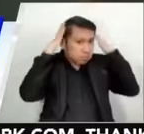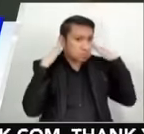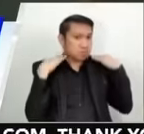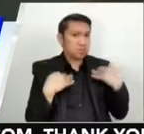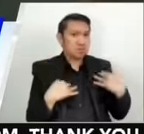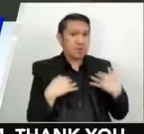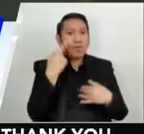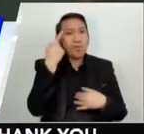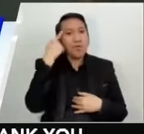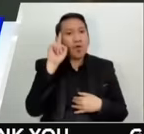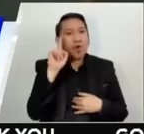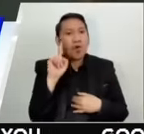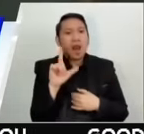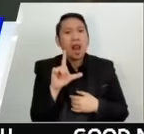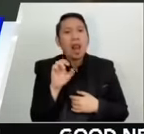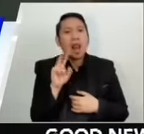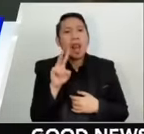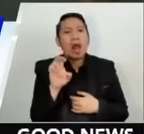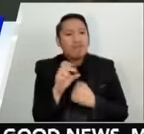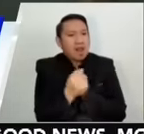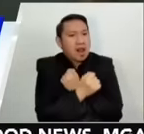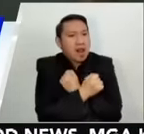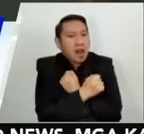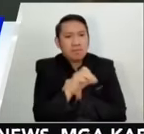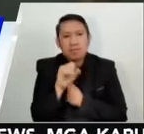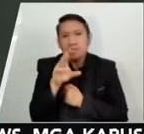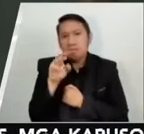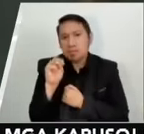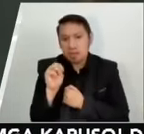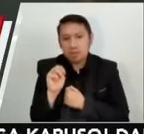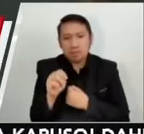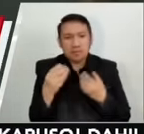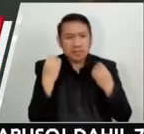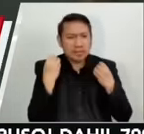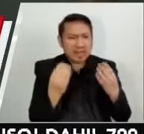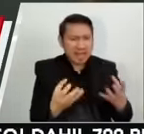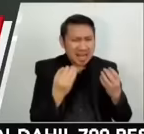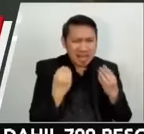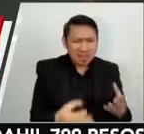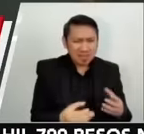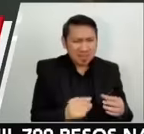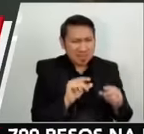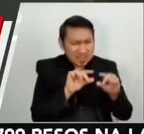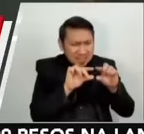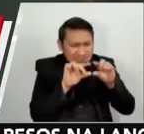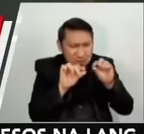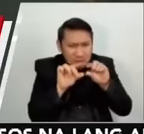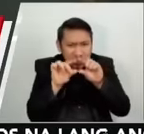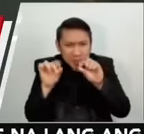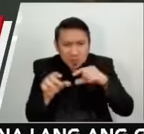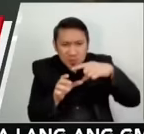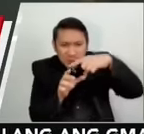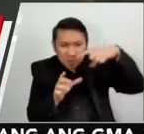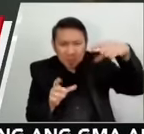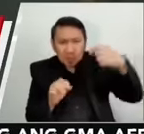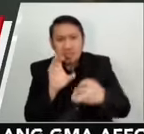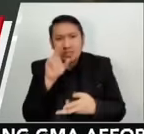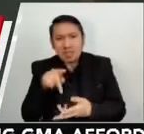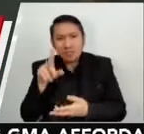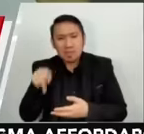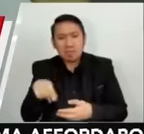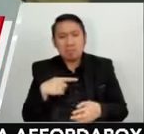siguro mga daan-daan na cellphon sa makikita mo diyan na nakakabit e mga sim cards naman na puro fake ang